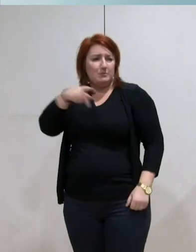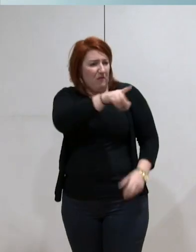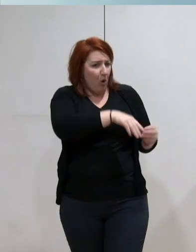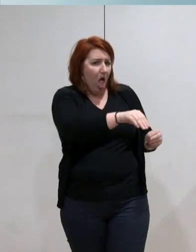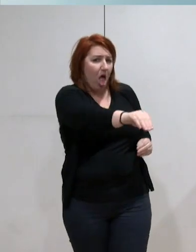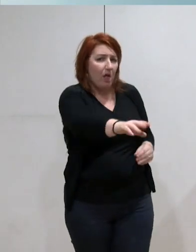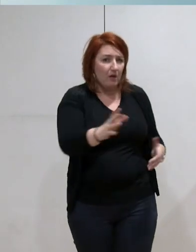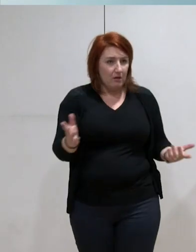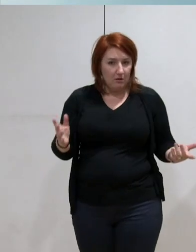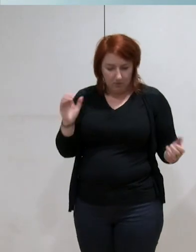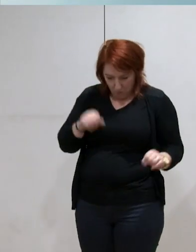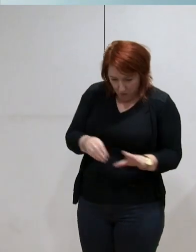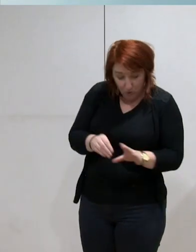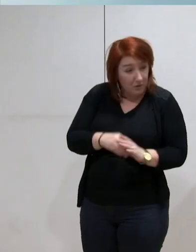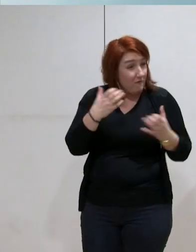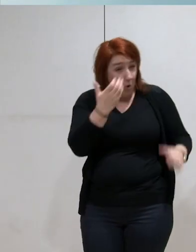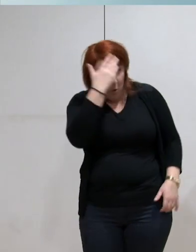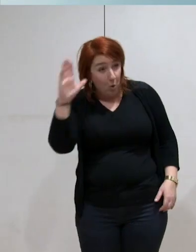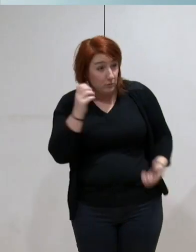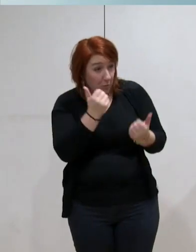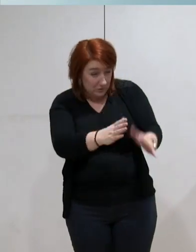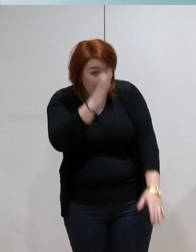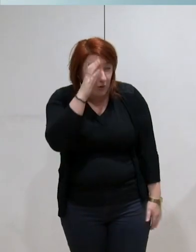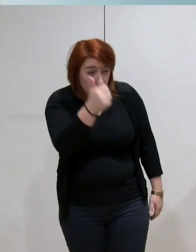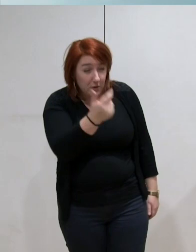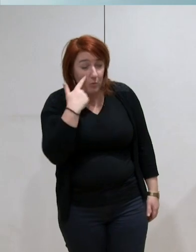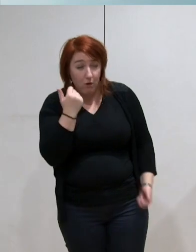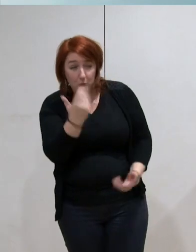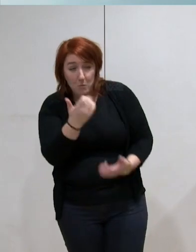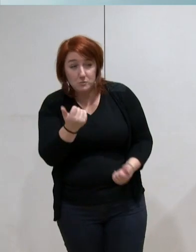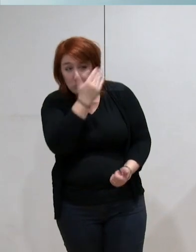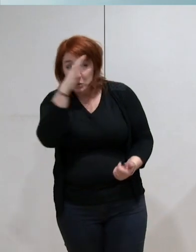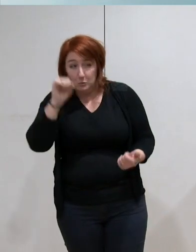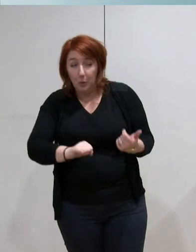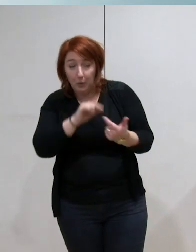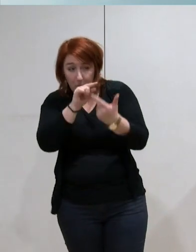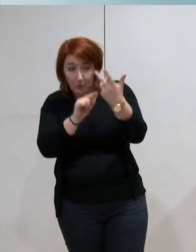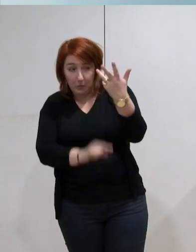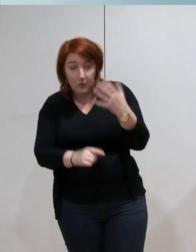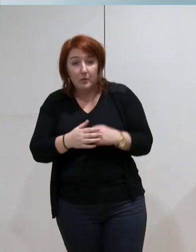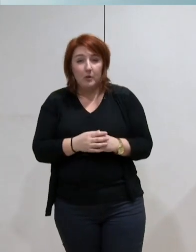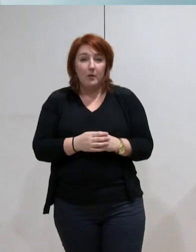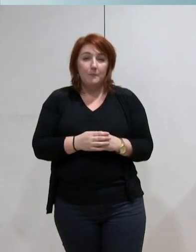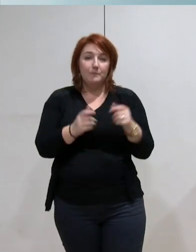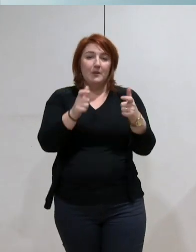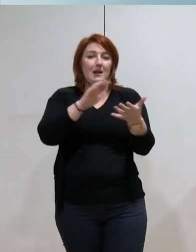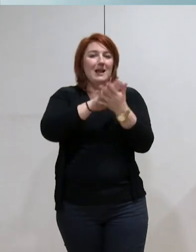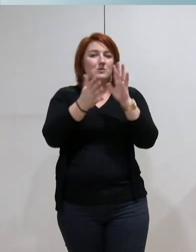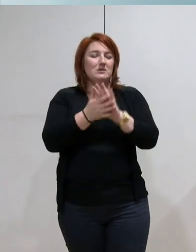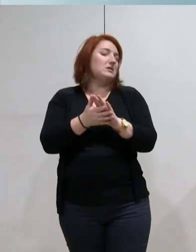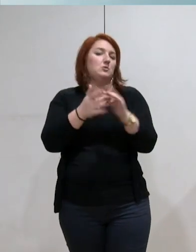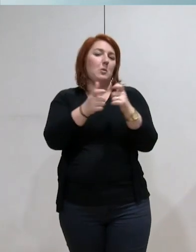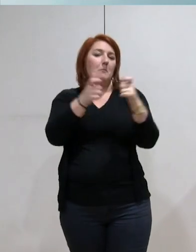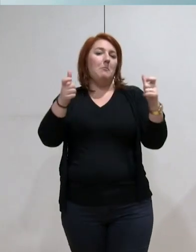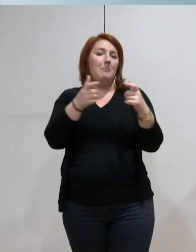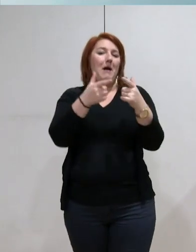économie là vous en voulez d'autres écoutez bien je vais vous en donner d'autres nous n'aurions pas acheté du matériel auprès de l'association du des sports car